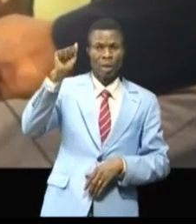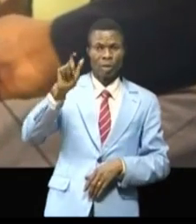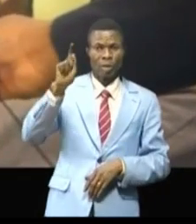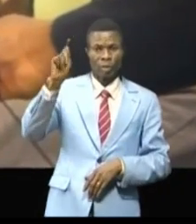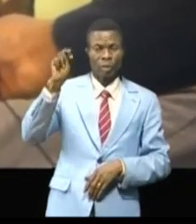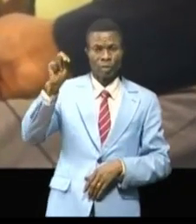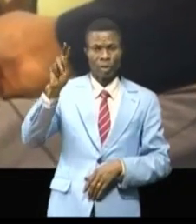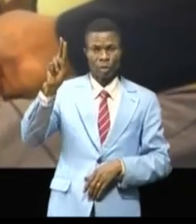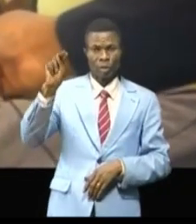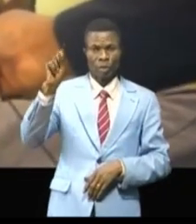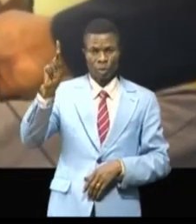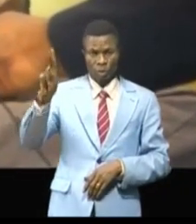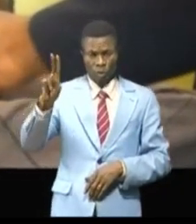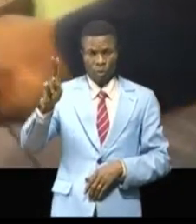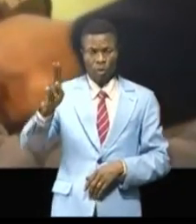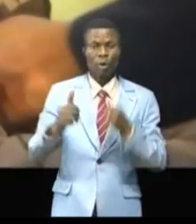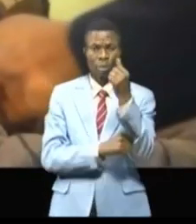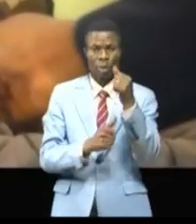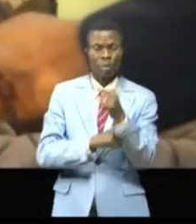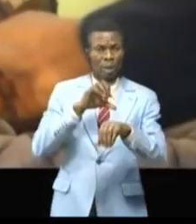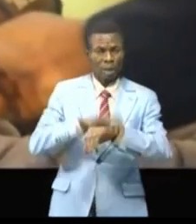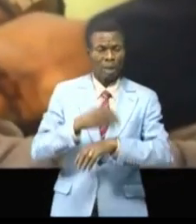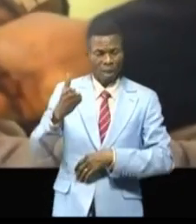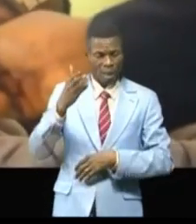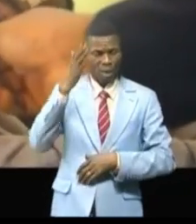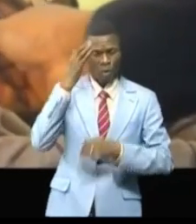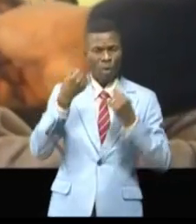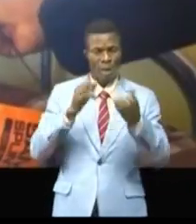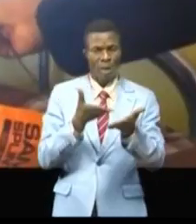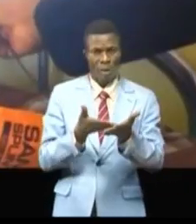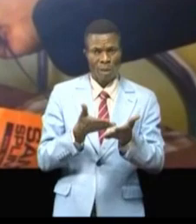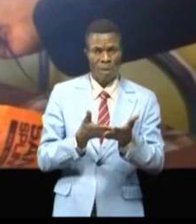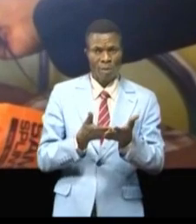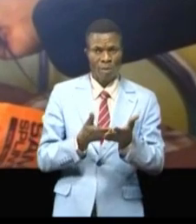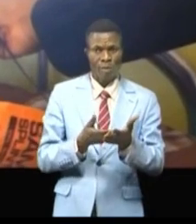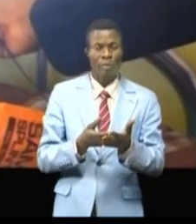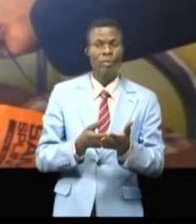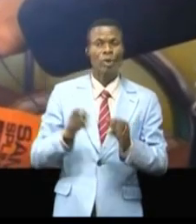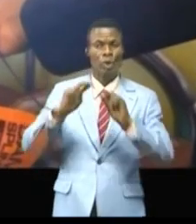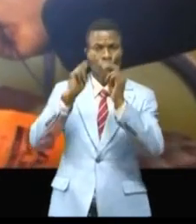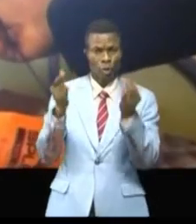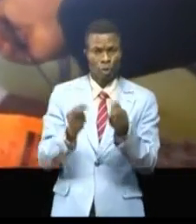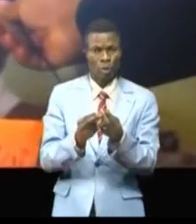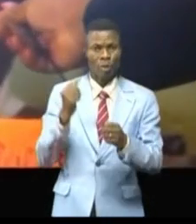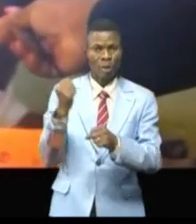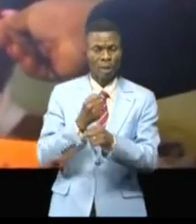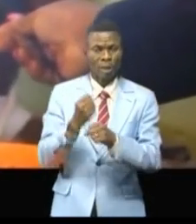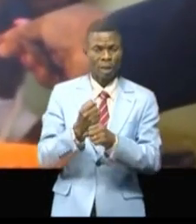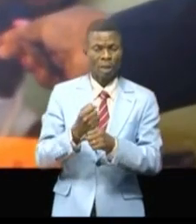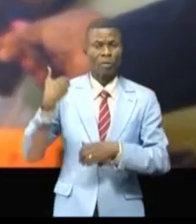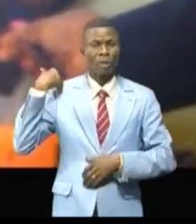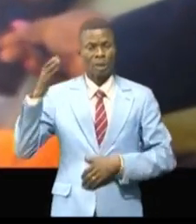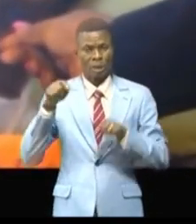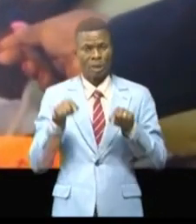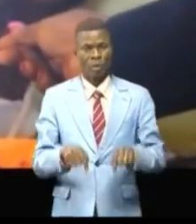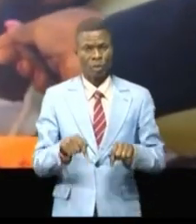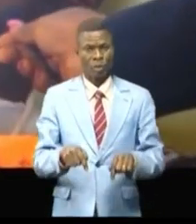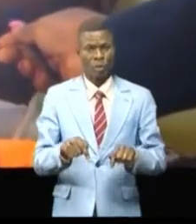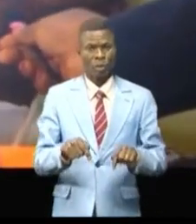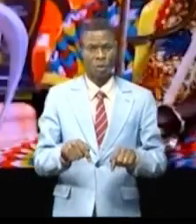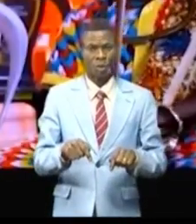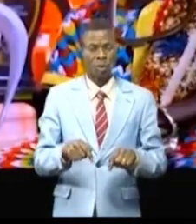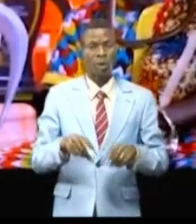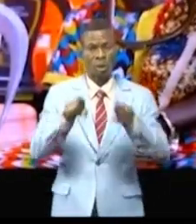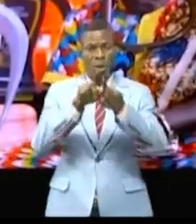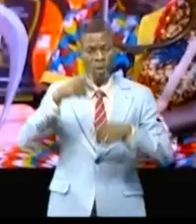auprès de ceux-là qu'on vient d'arrêter. Que les services publics aujourd'hui et